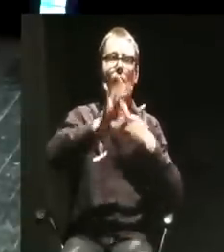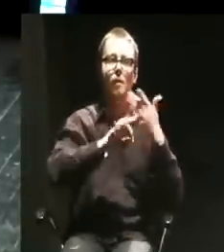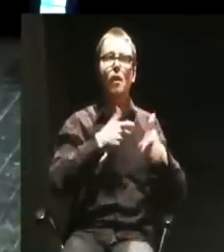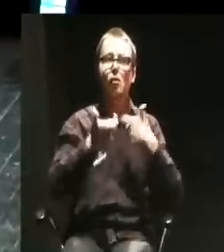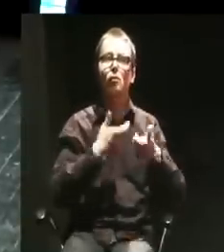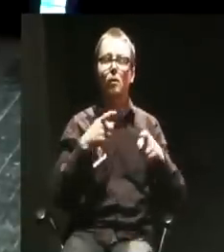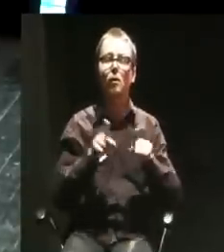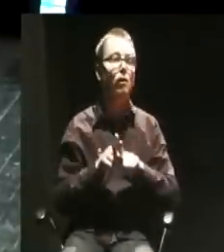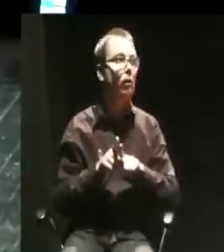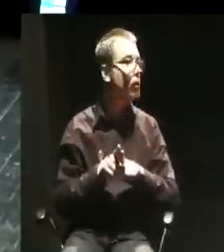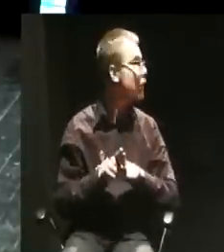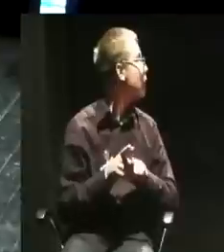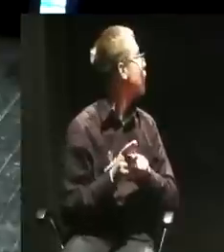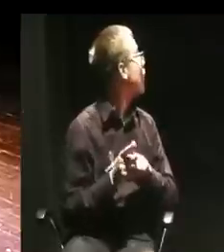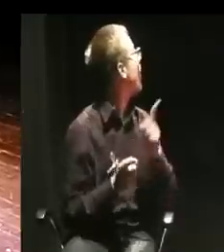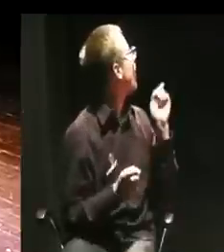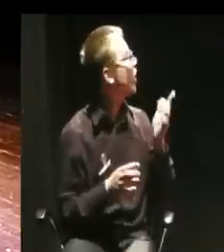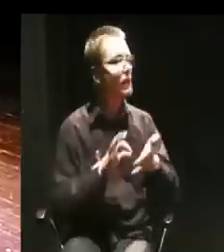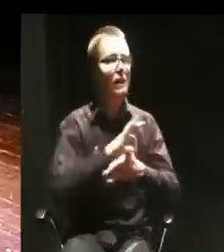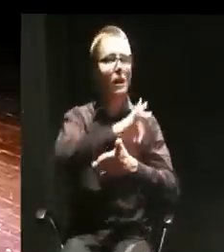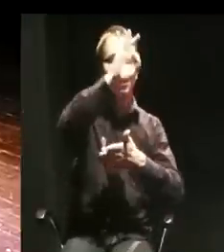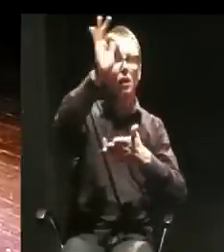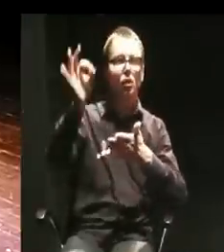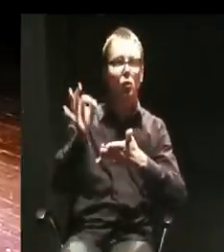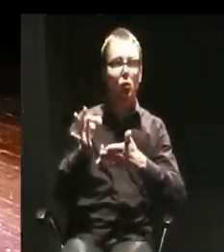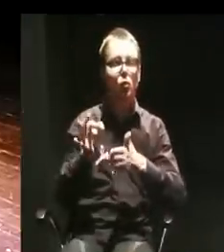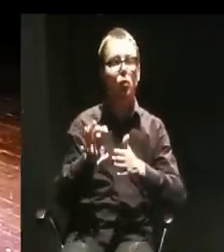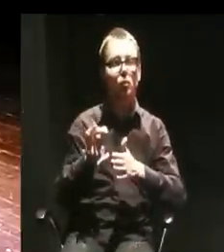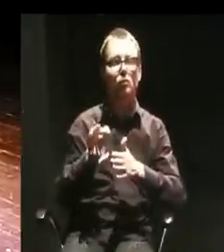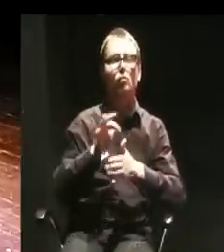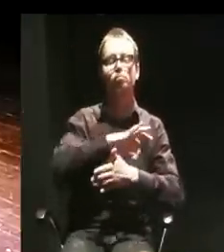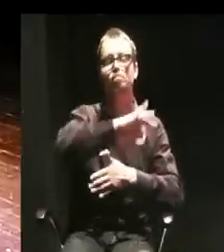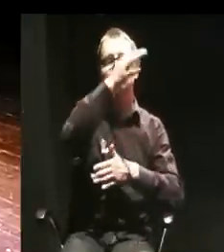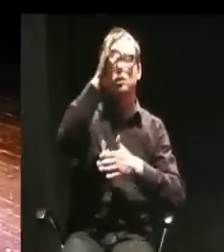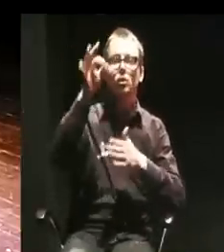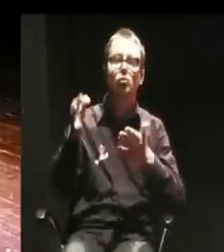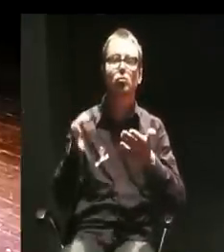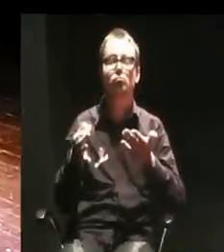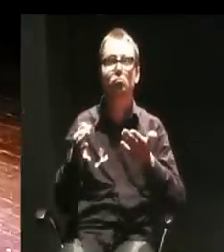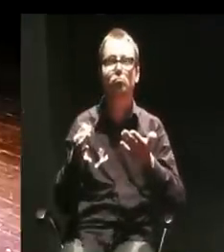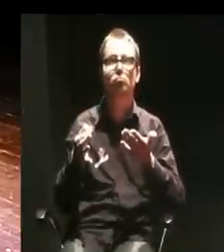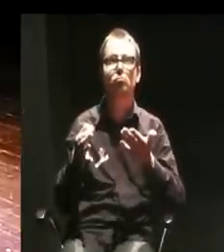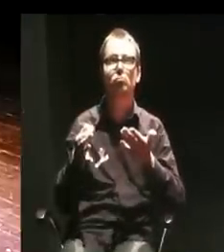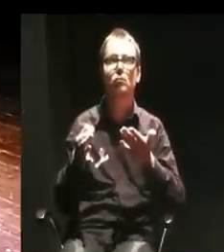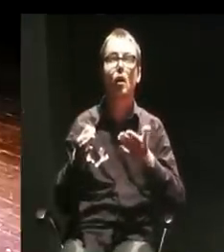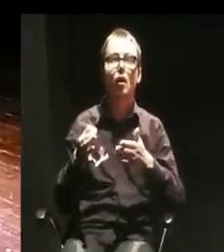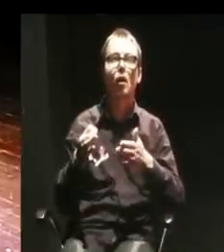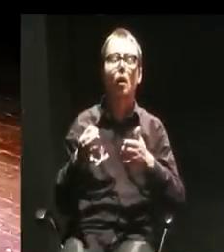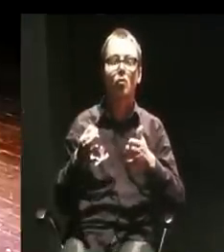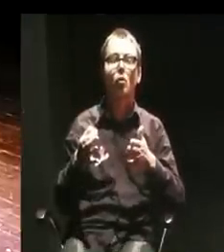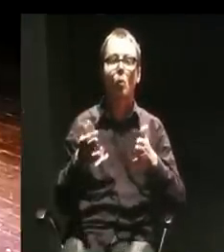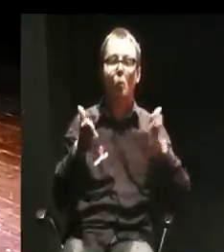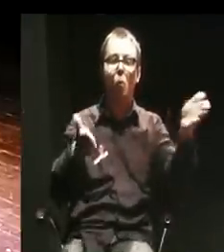Marek rysuje grafikę do większości opakowań, gier